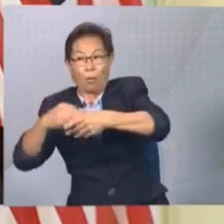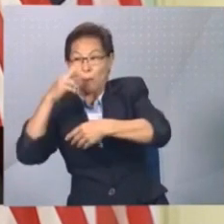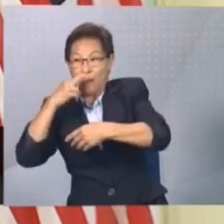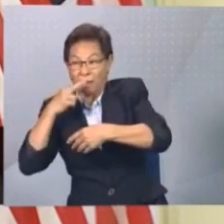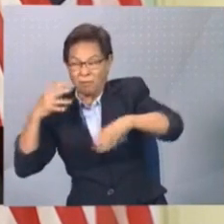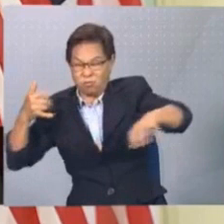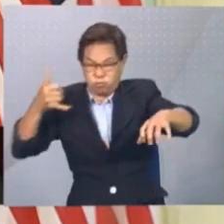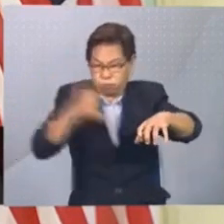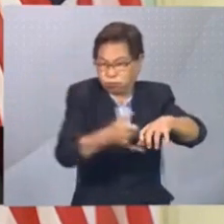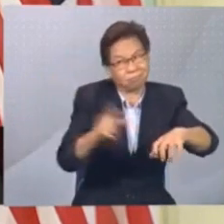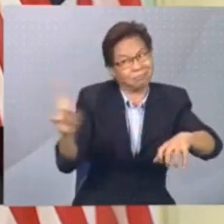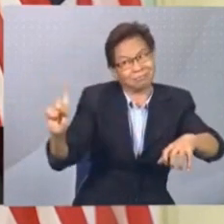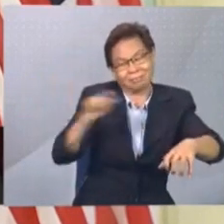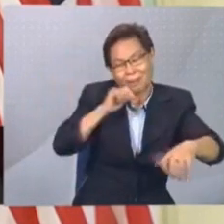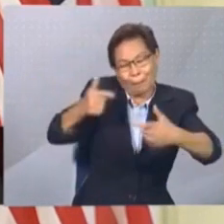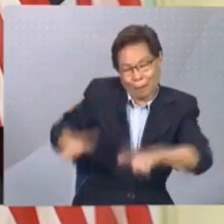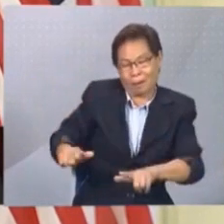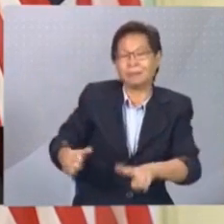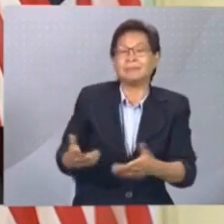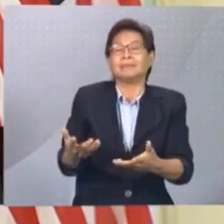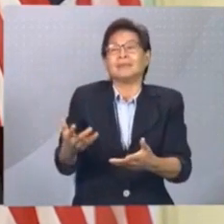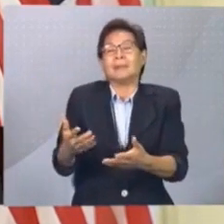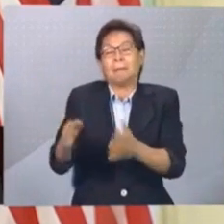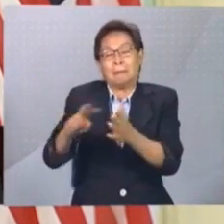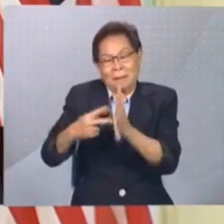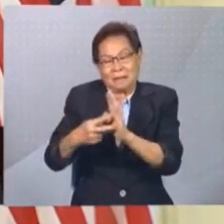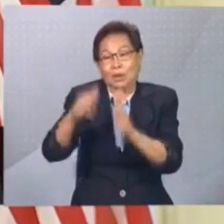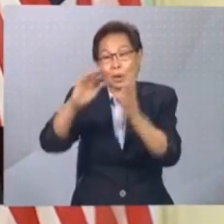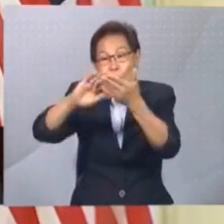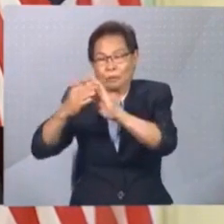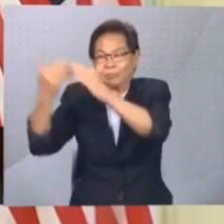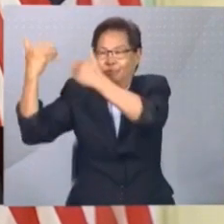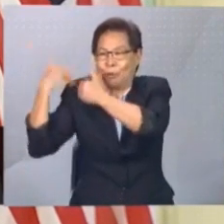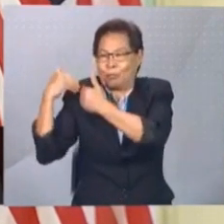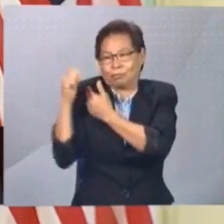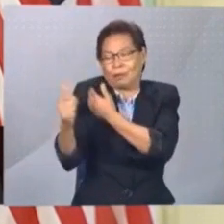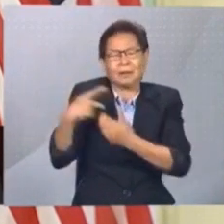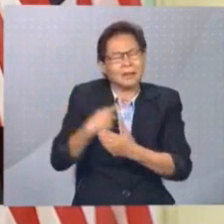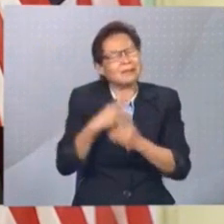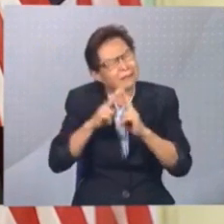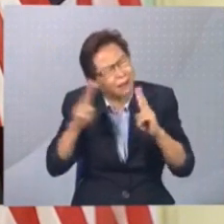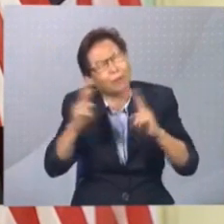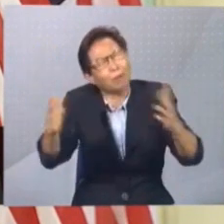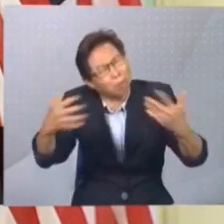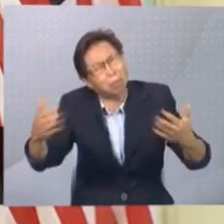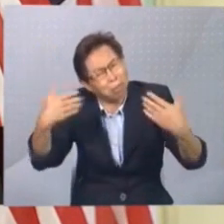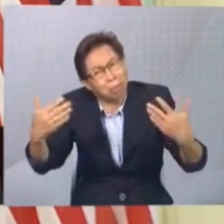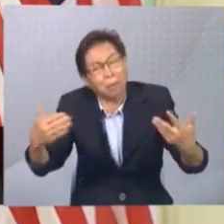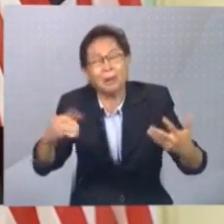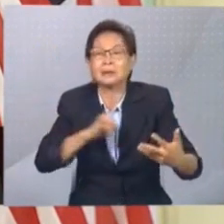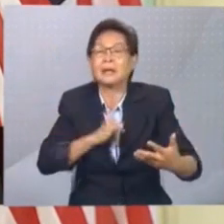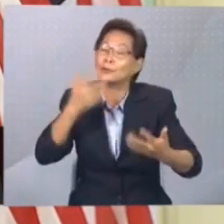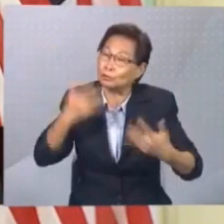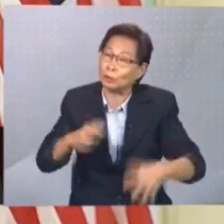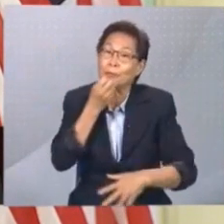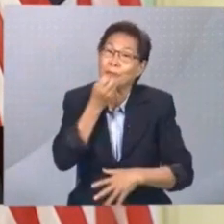merah masuk ke kawasan mereka. Jadi mereka mengambil tanggungjawab sendiri. Sebenarnya kita sangat mengalu-alukan. Sebab itu saya pernah